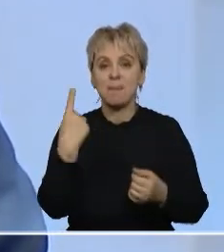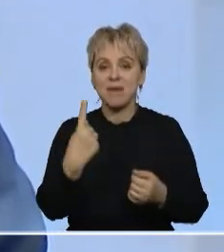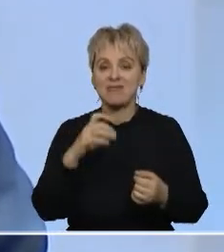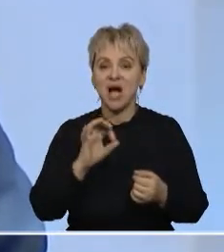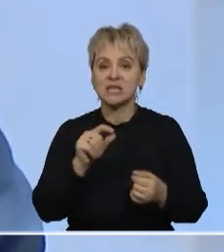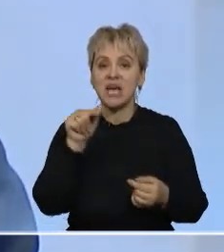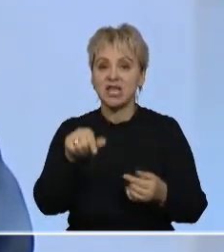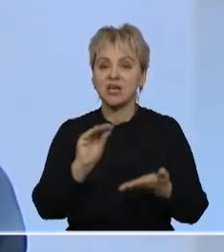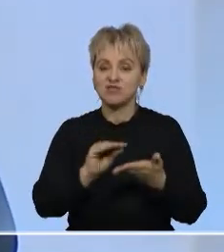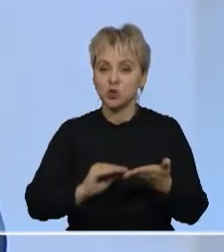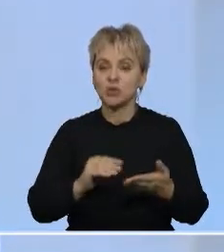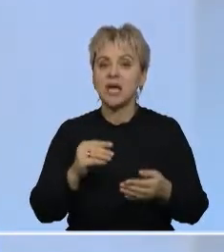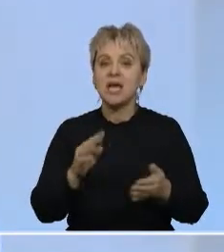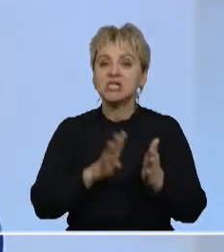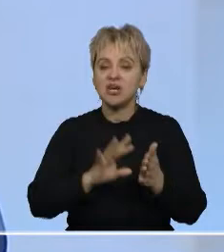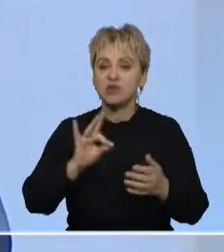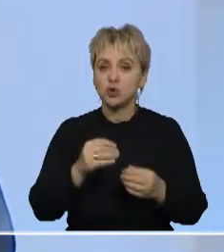октября данный взнос он составляет